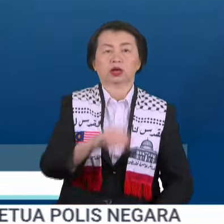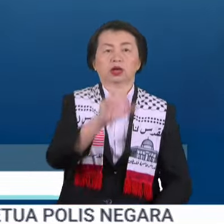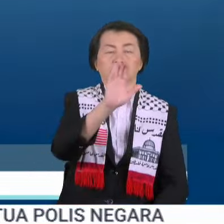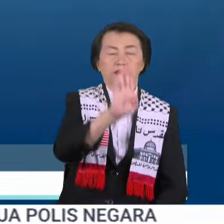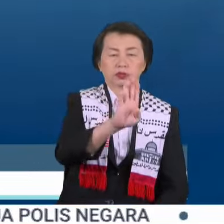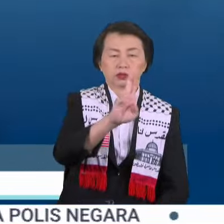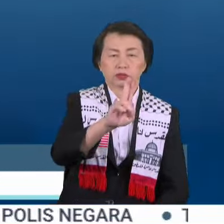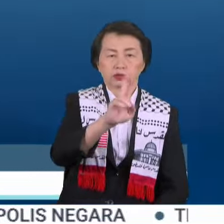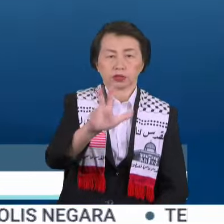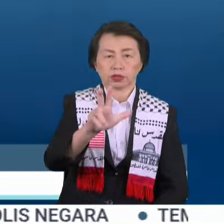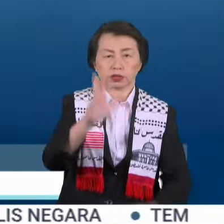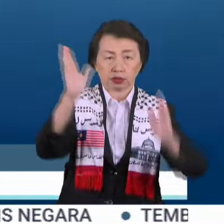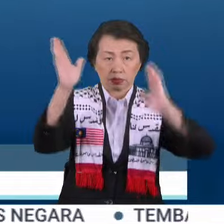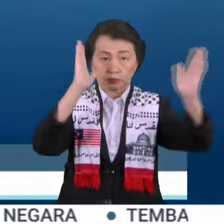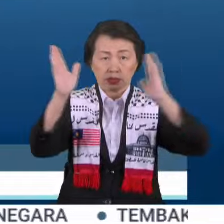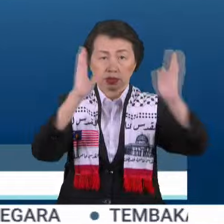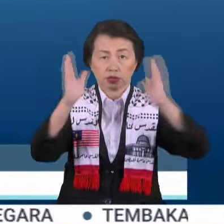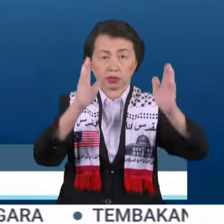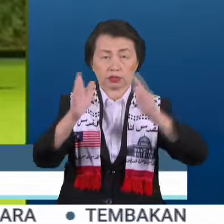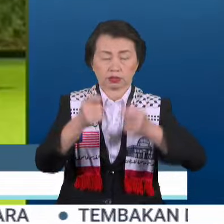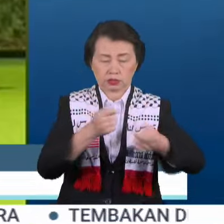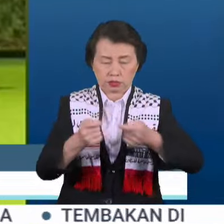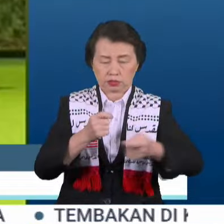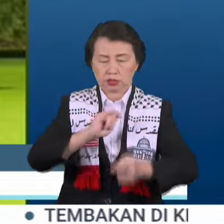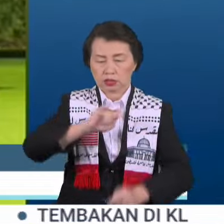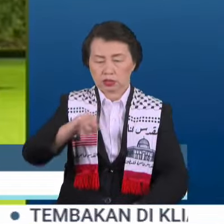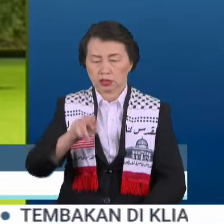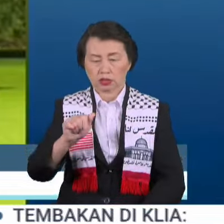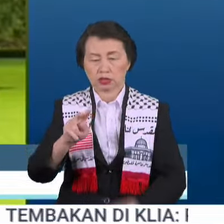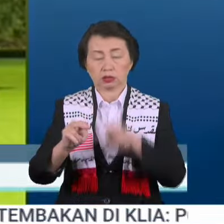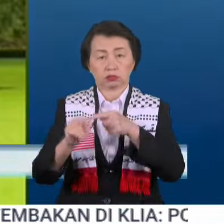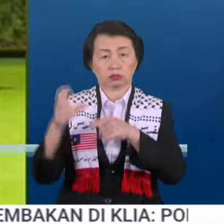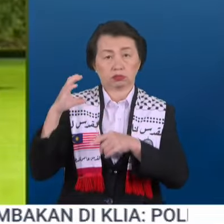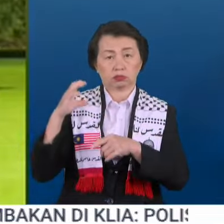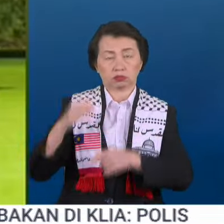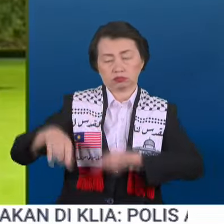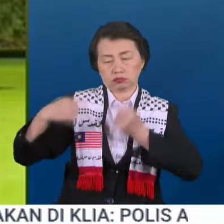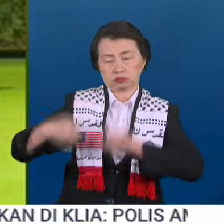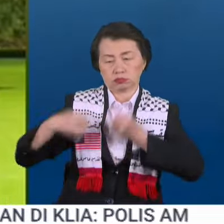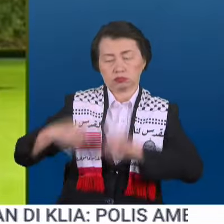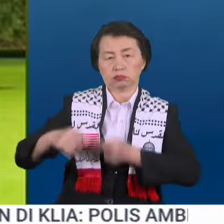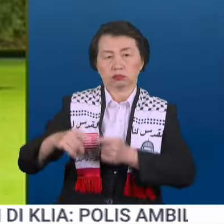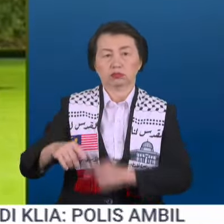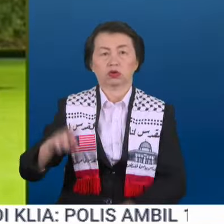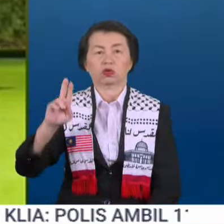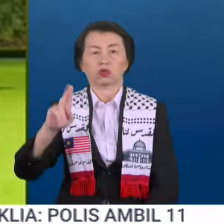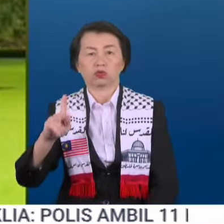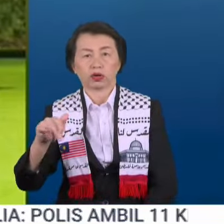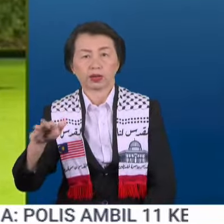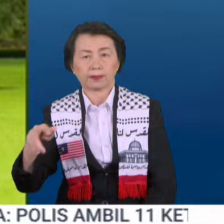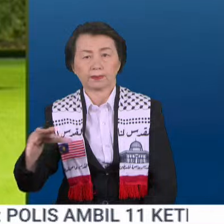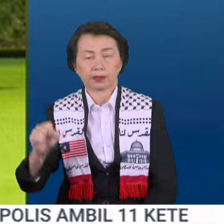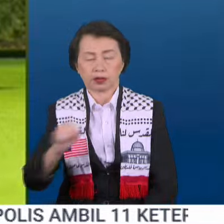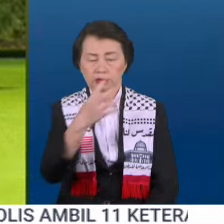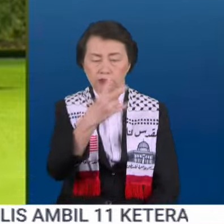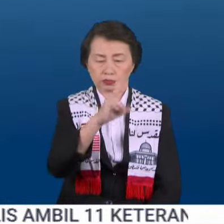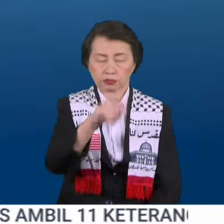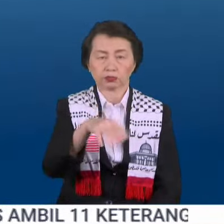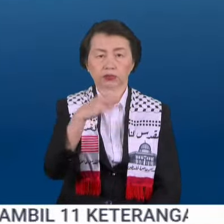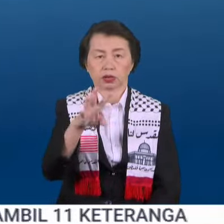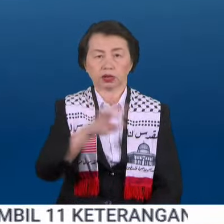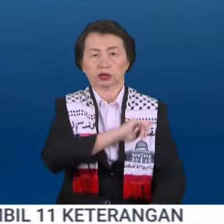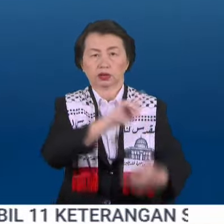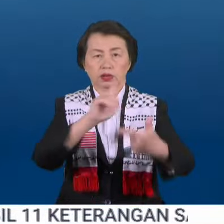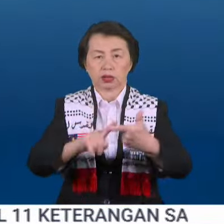Melaya B23 kendalian Juan Torres Garrido terus fokus menjalankan latihan persaingan menentang Uzbekistan pada 17 April ini,